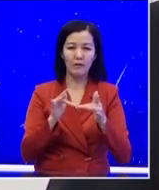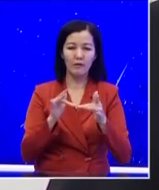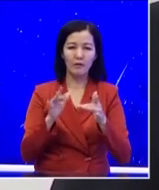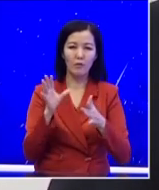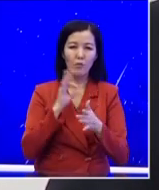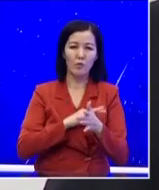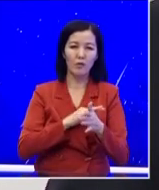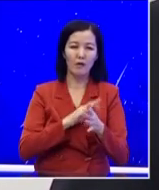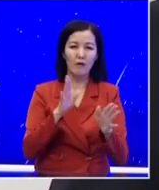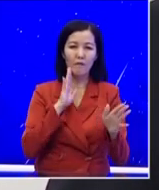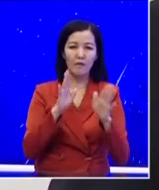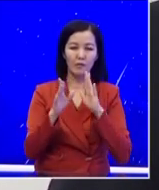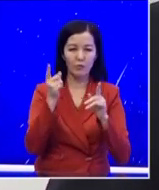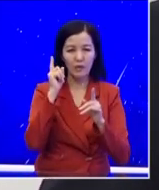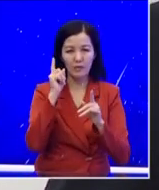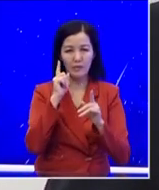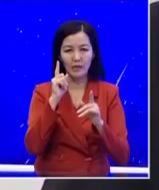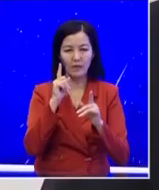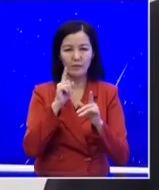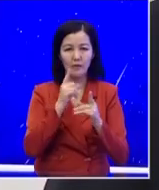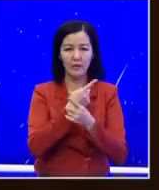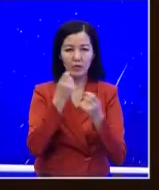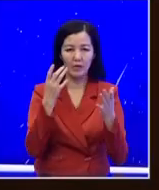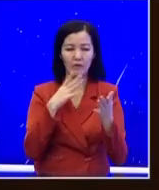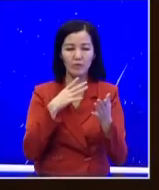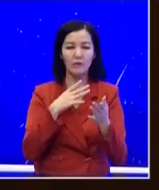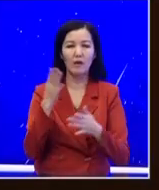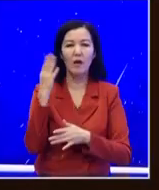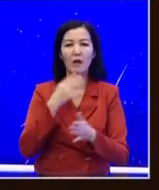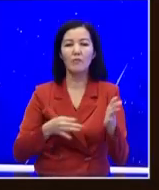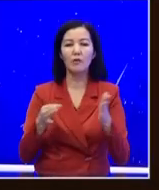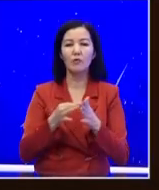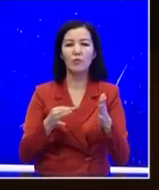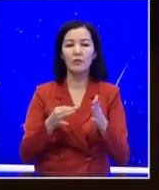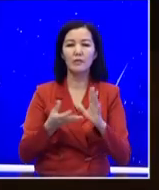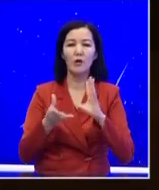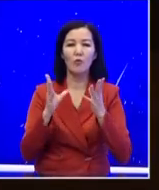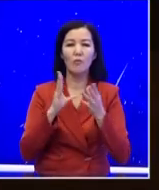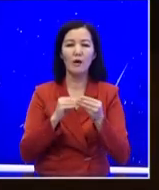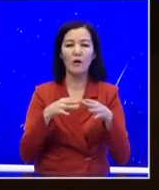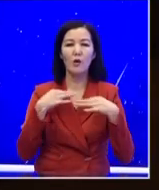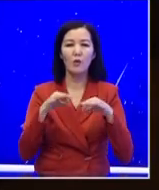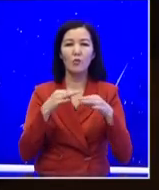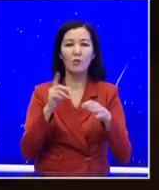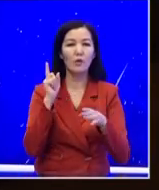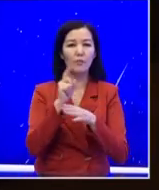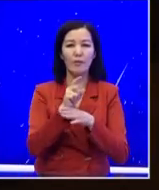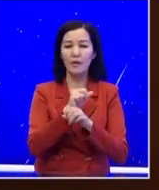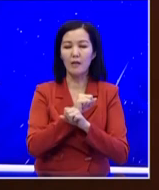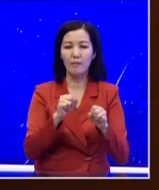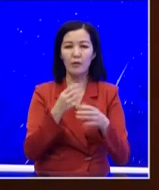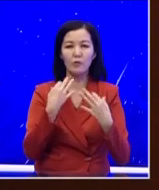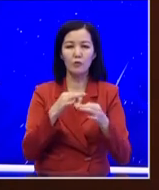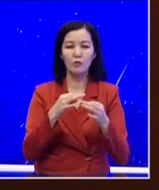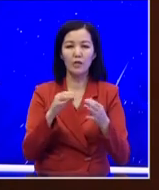бойынша, Facebook, Instagram бойынша бәріне жеткізіп отырмыз. Алматы облыс аумағына кез келген көлік қатынай алмайды. Тек рұқсат қағазы